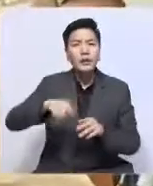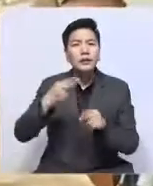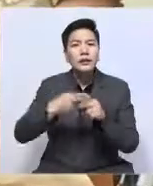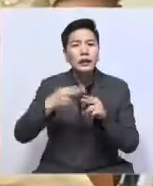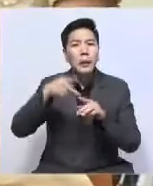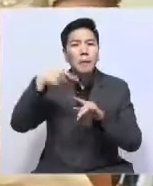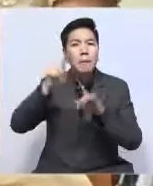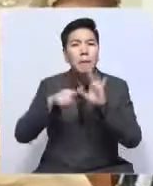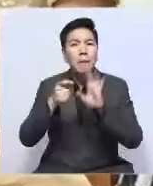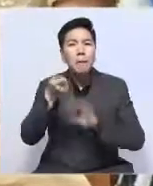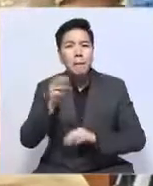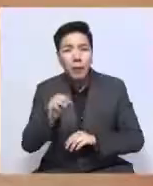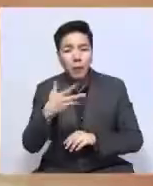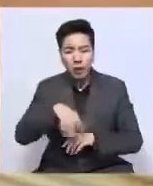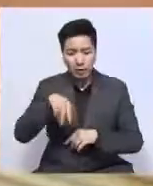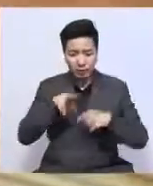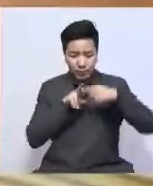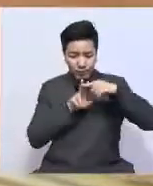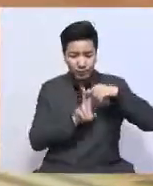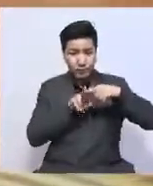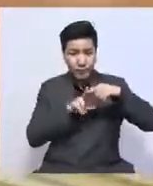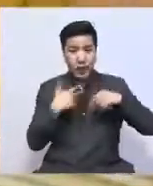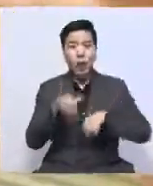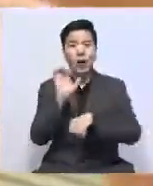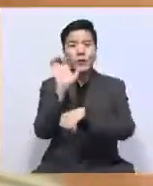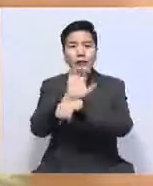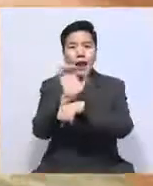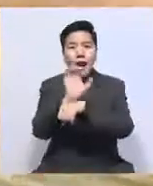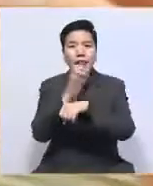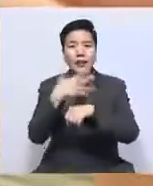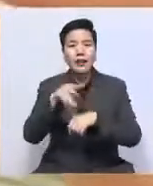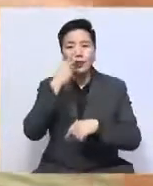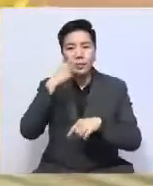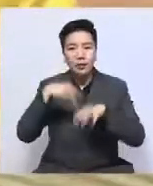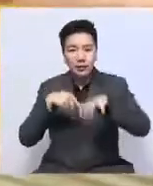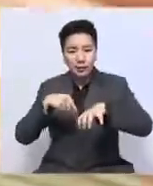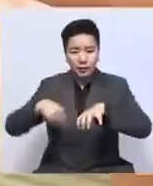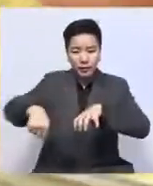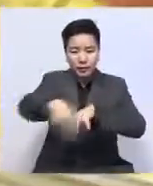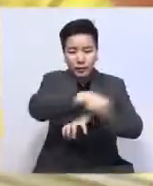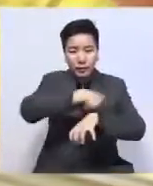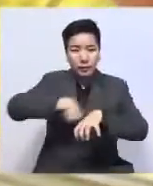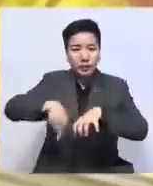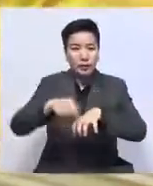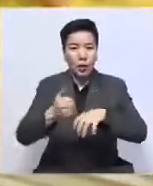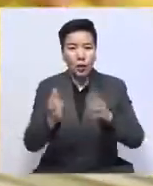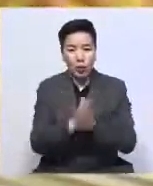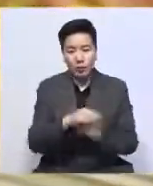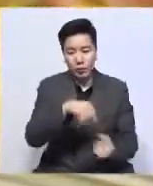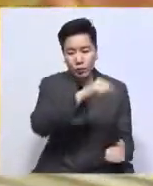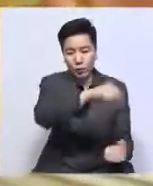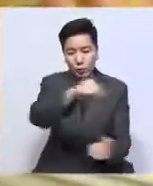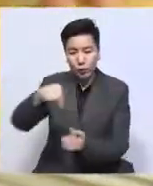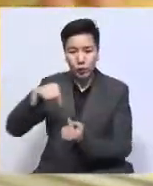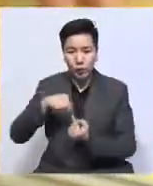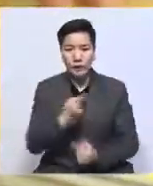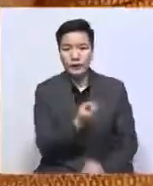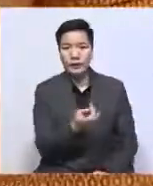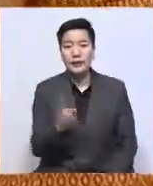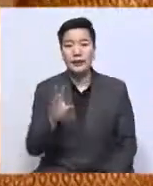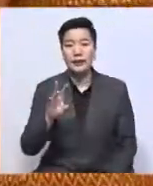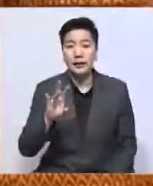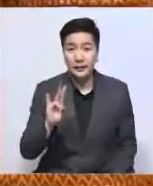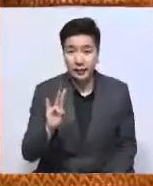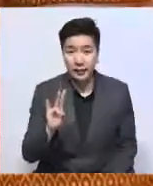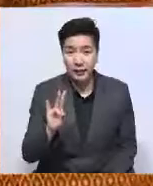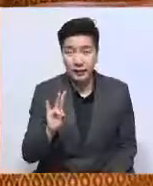การลานคนเมืองโรงภาพยนตร์สกาล่าและก็บริเวณรอบเกาะรัตนโกสินทร์รวม7จุดสำคัญด้วยกันค่ะพร้อมกับ